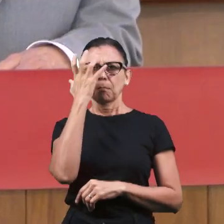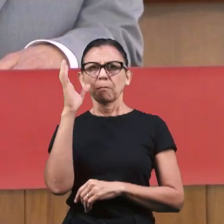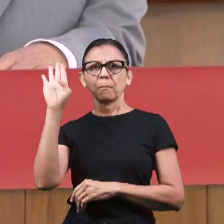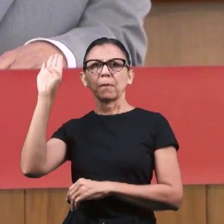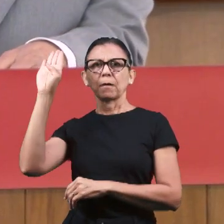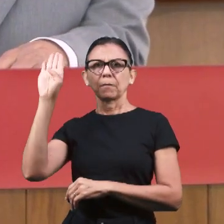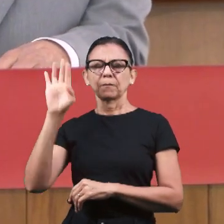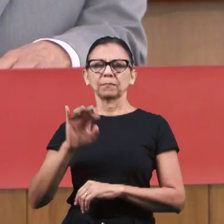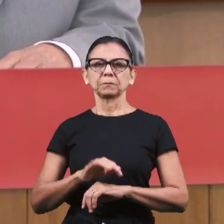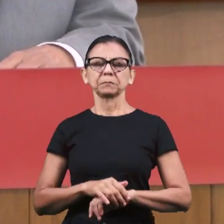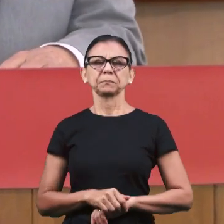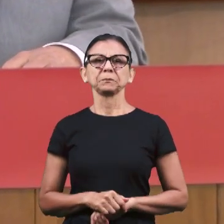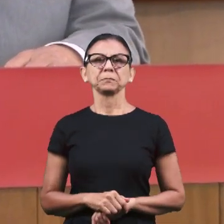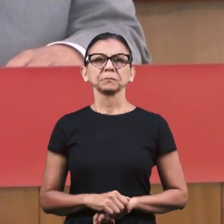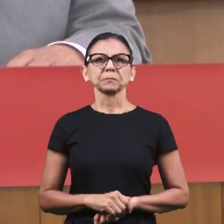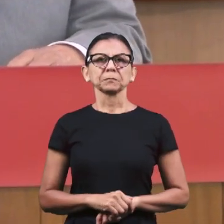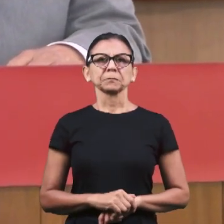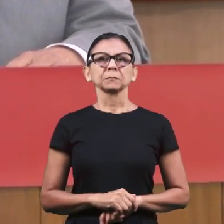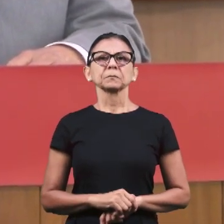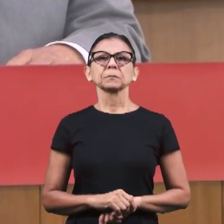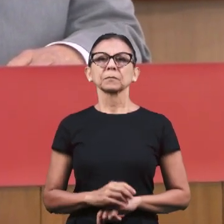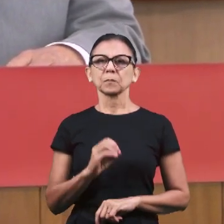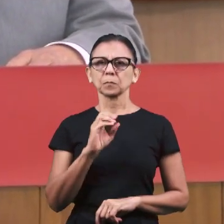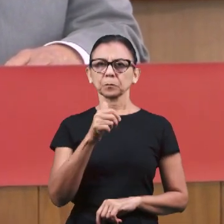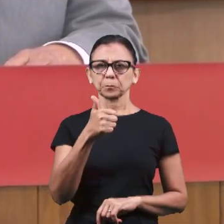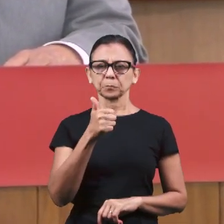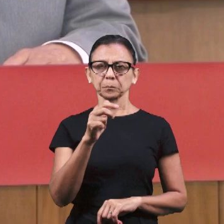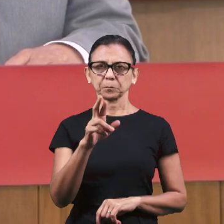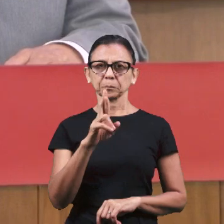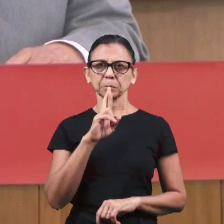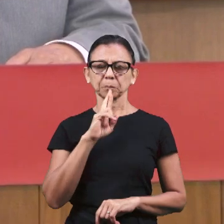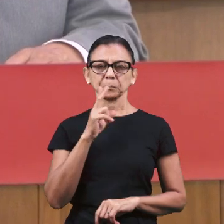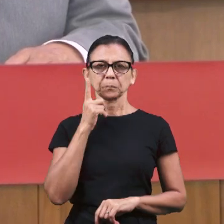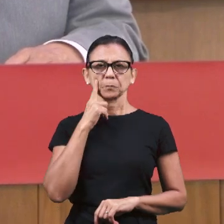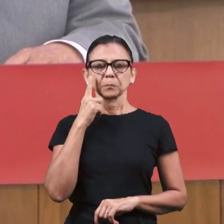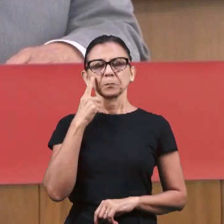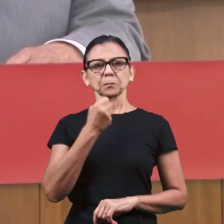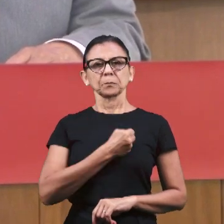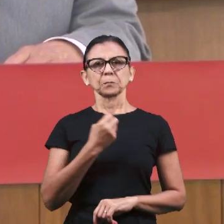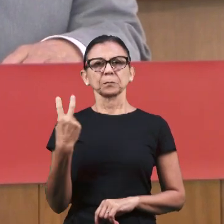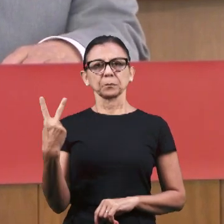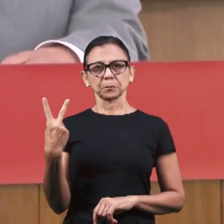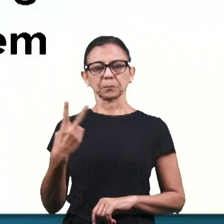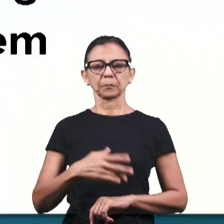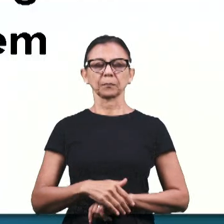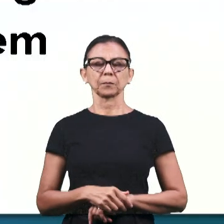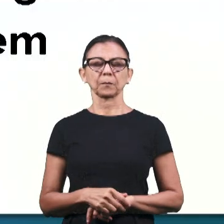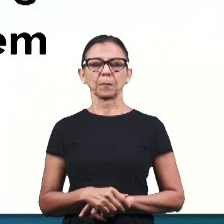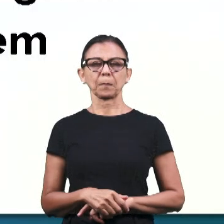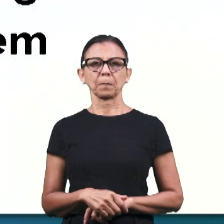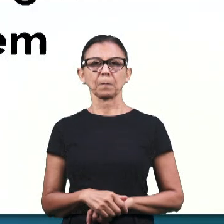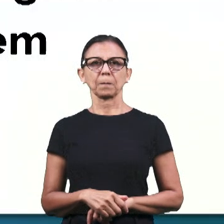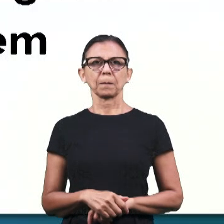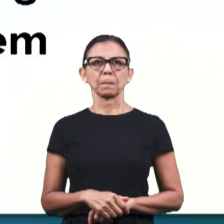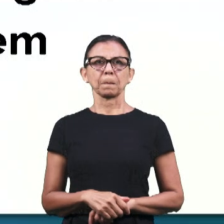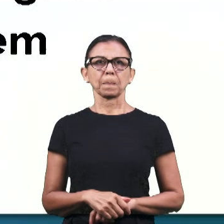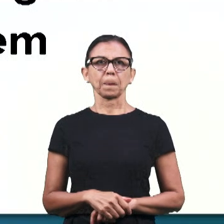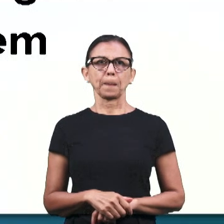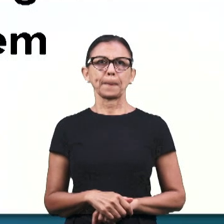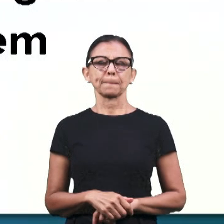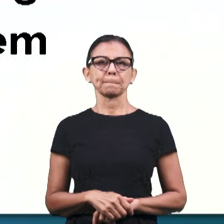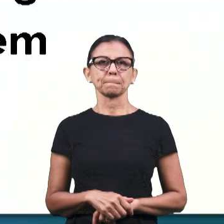Seigneur. Très bien, la réponse de la sœur. Maintenant, on passe à la question 2. Elle dit, la question